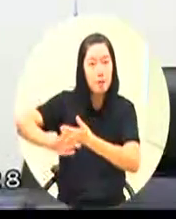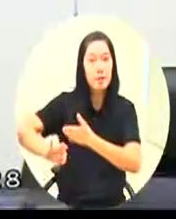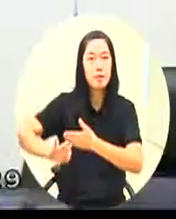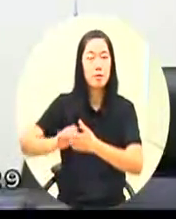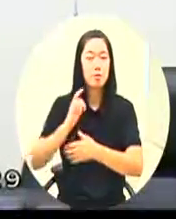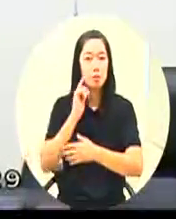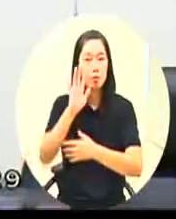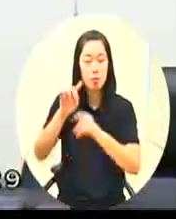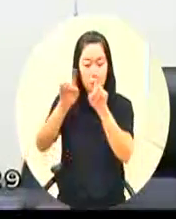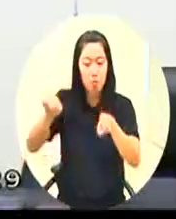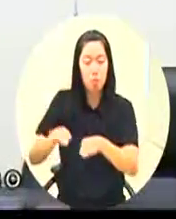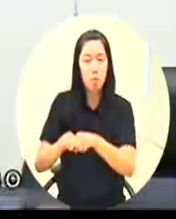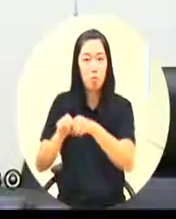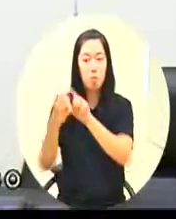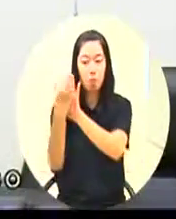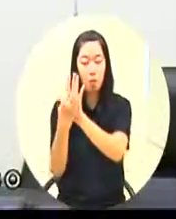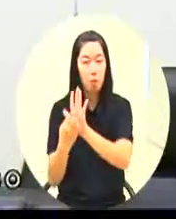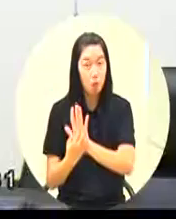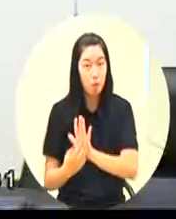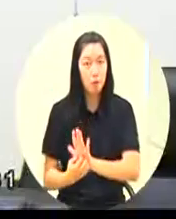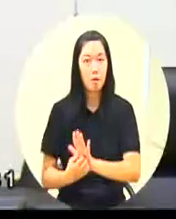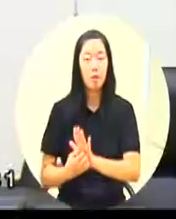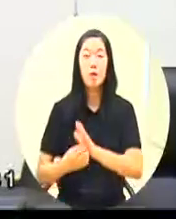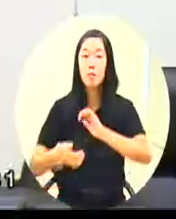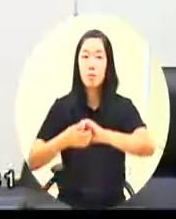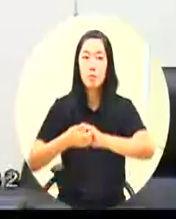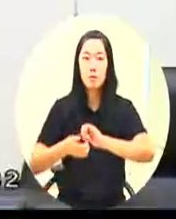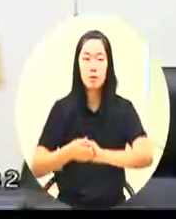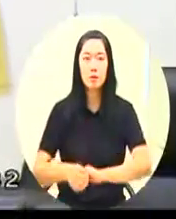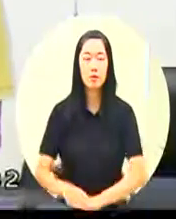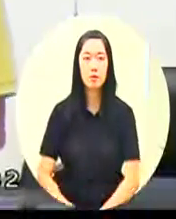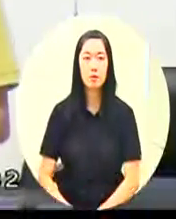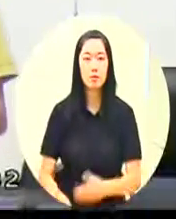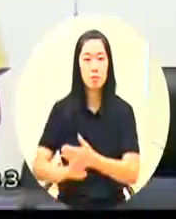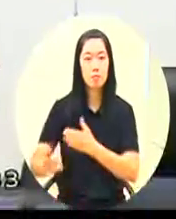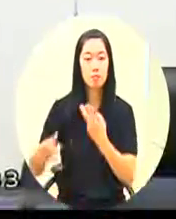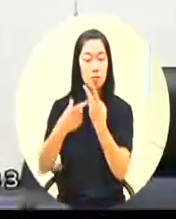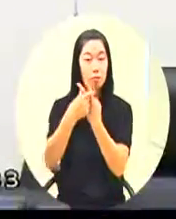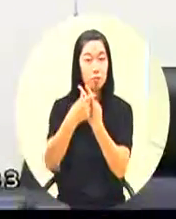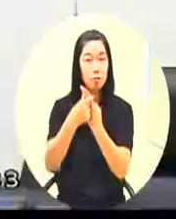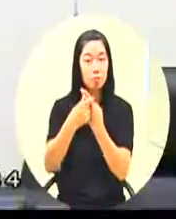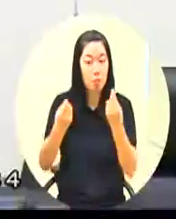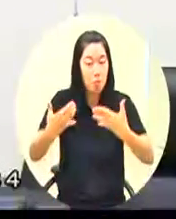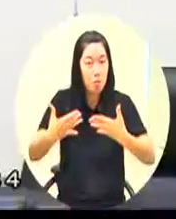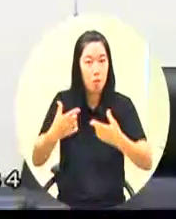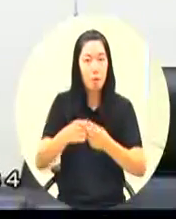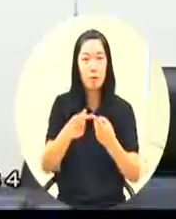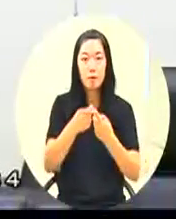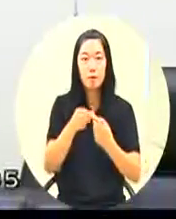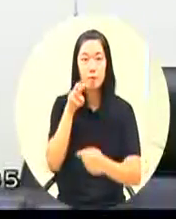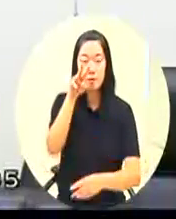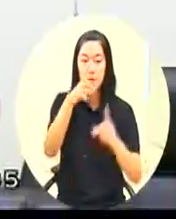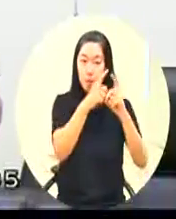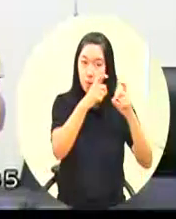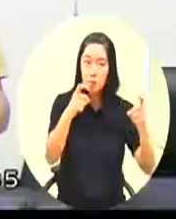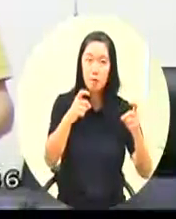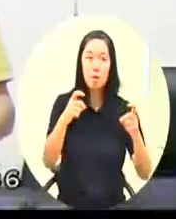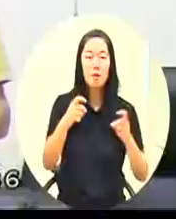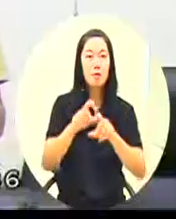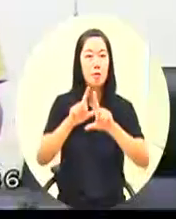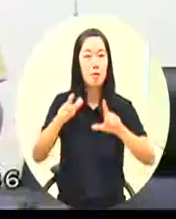念的地方就好，不一定要大喇喇的写在外面。啊，其他两个问题，建成大型戏剧当时